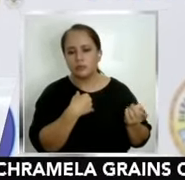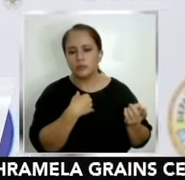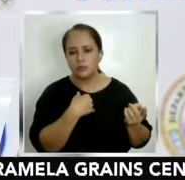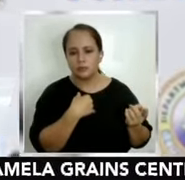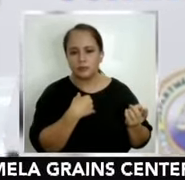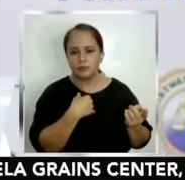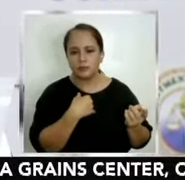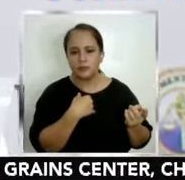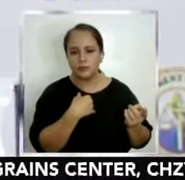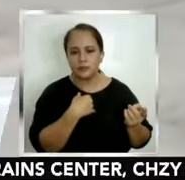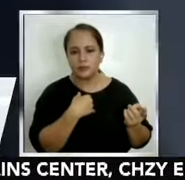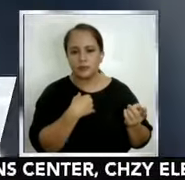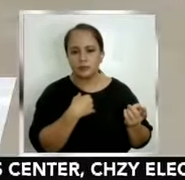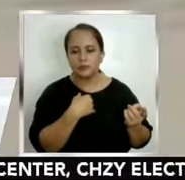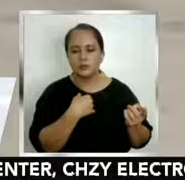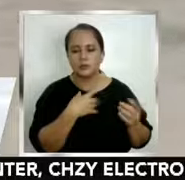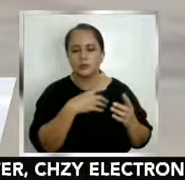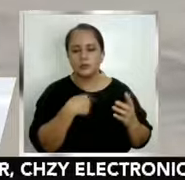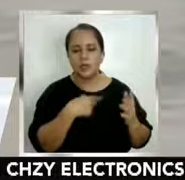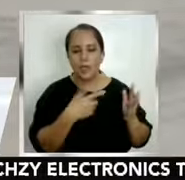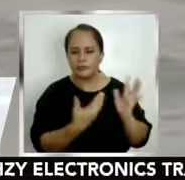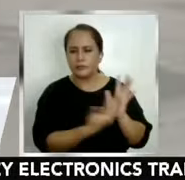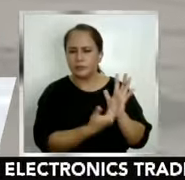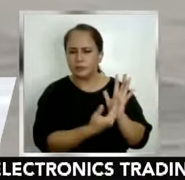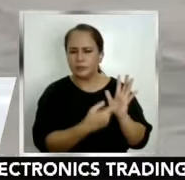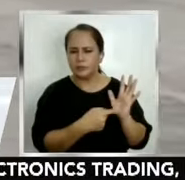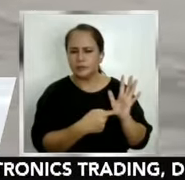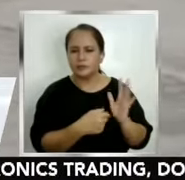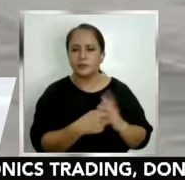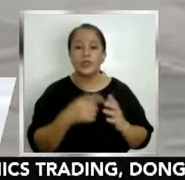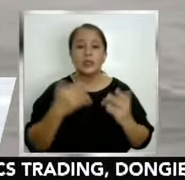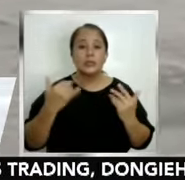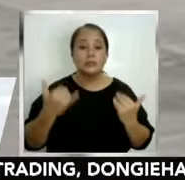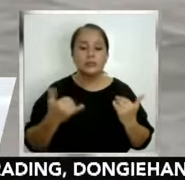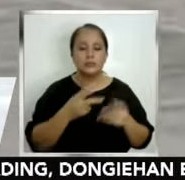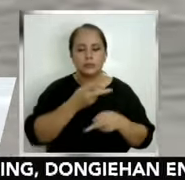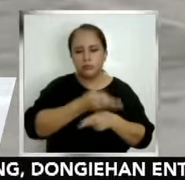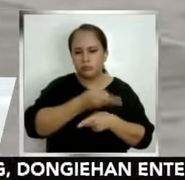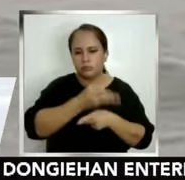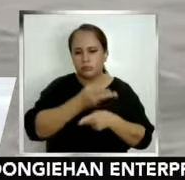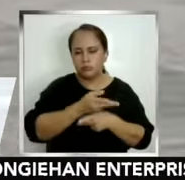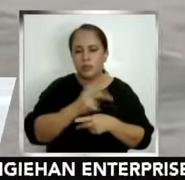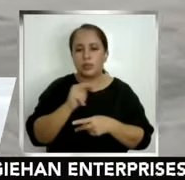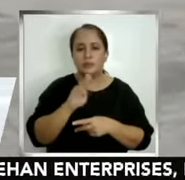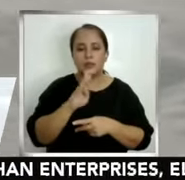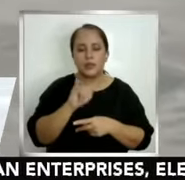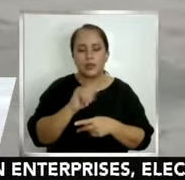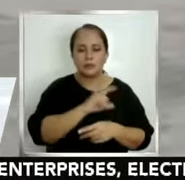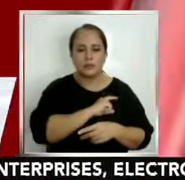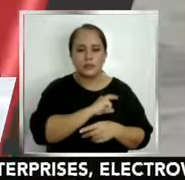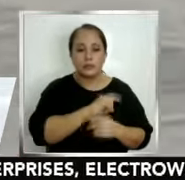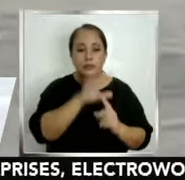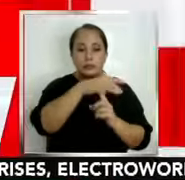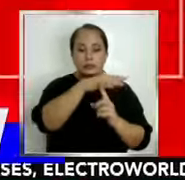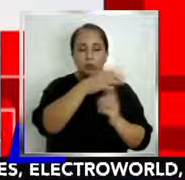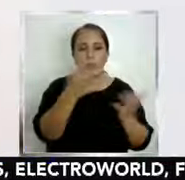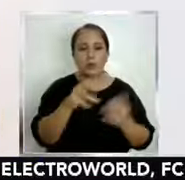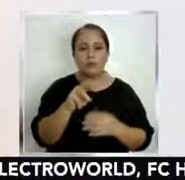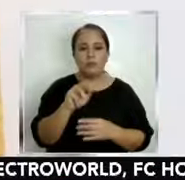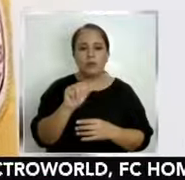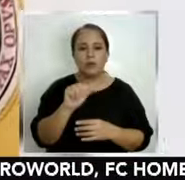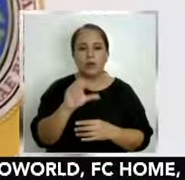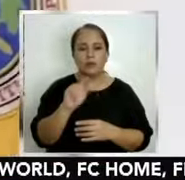in the body of evidence. Sa ngayon ay bantay sarado ng NBI at PNP ang chopper sa Mactan Airport.